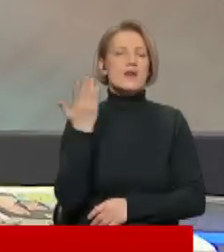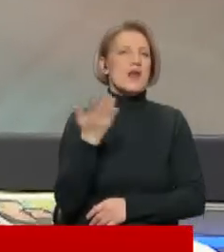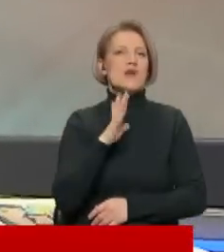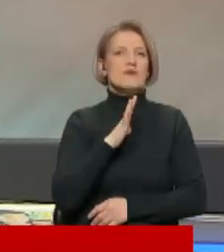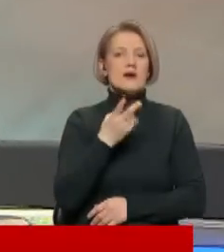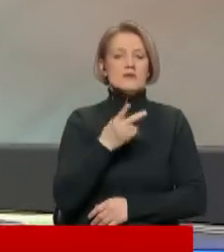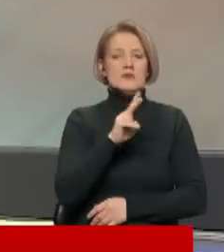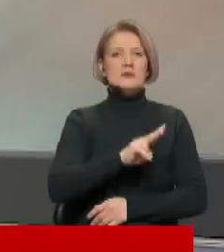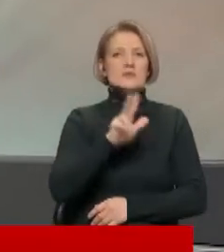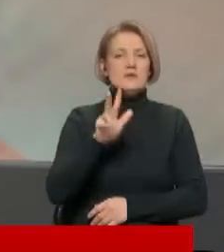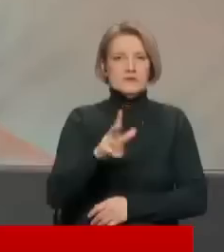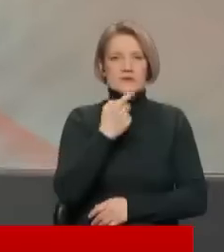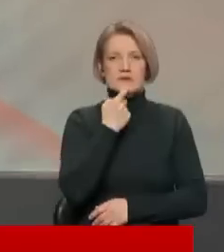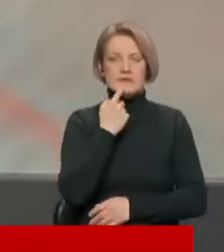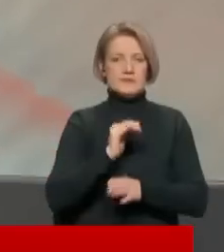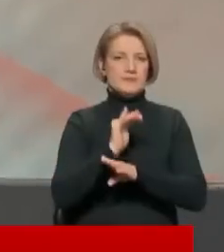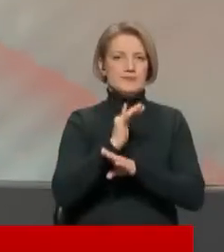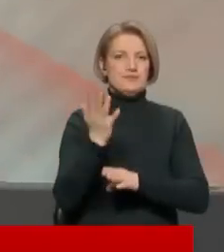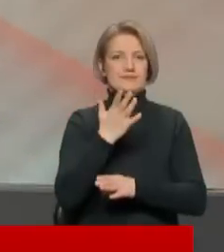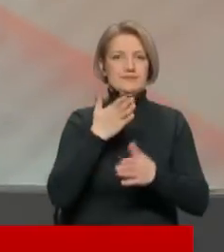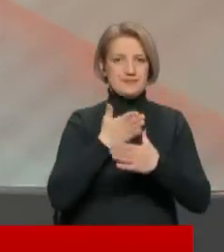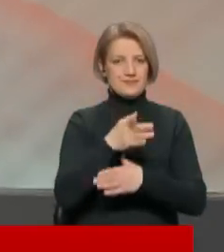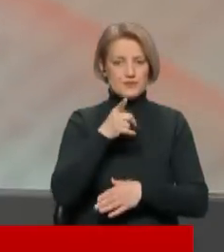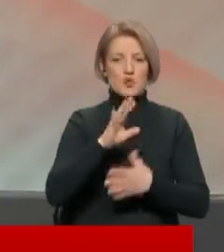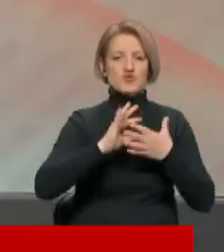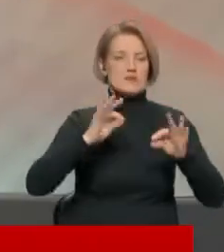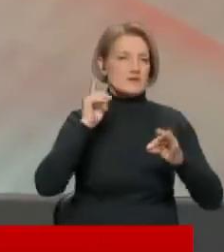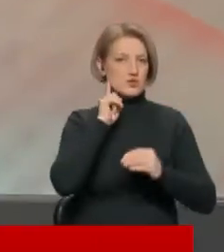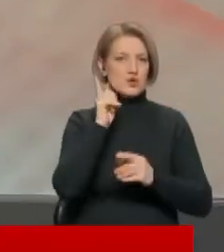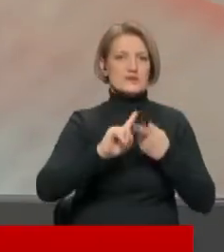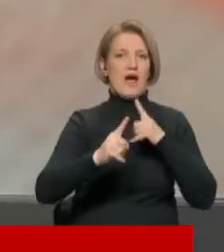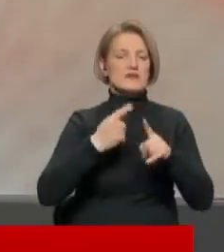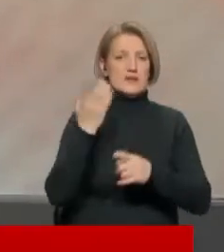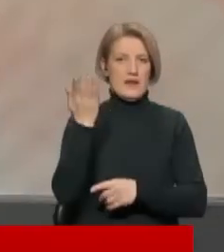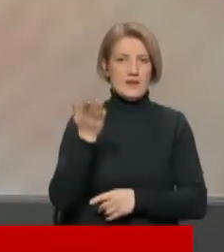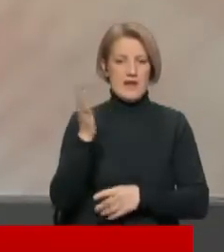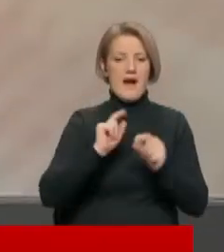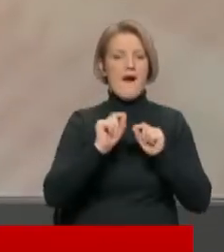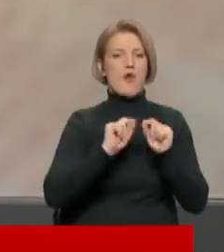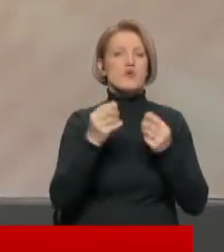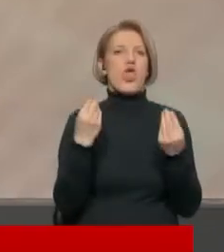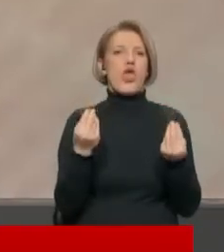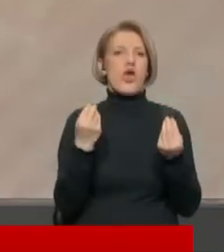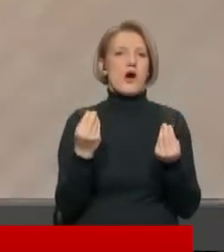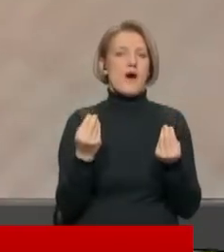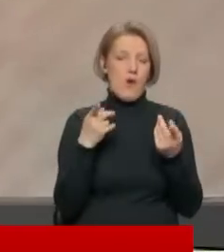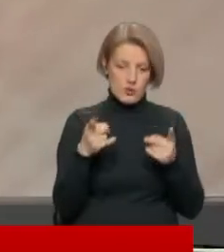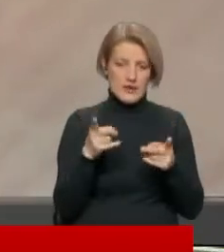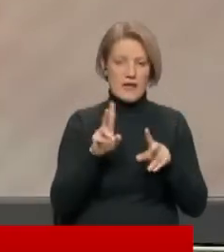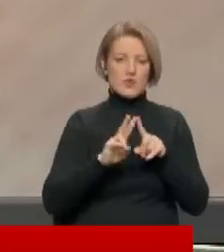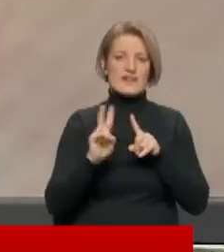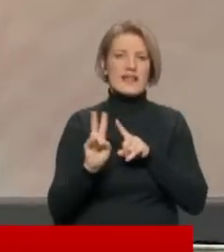2023'te neler neler girecek hayatımızda o cümleleri duyuyoruz siyasetten ekonomimiz de iyiymiş onda